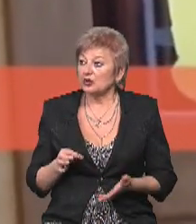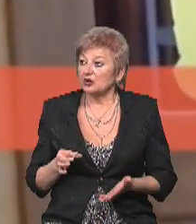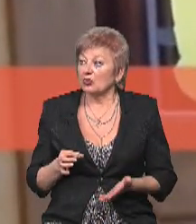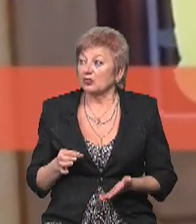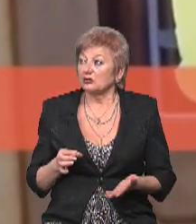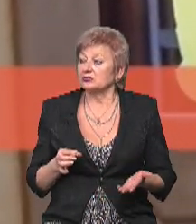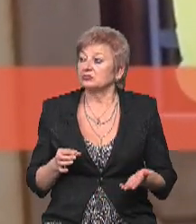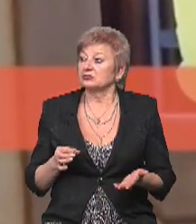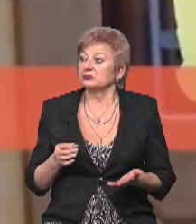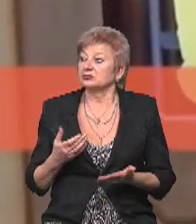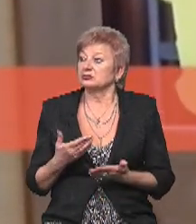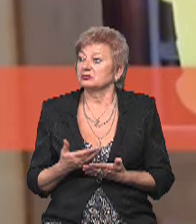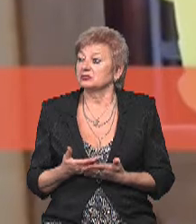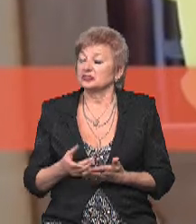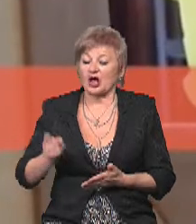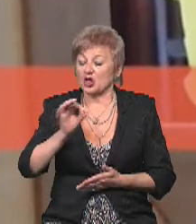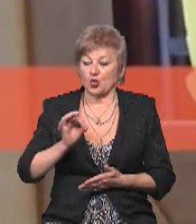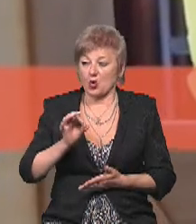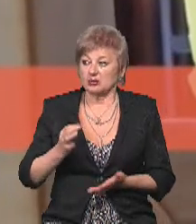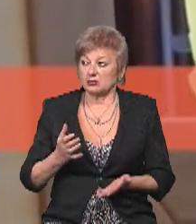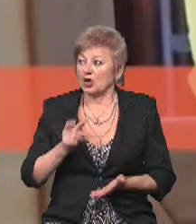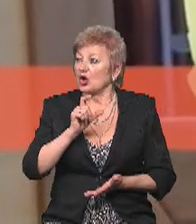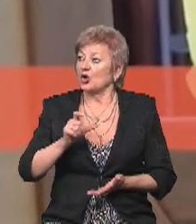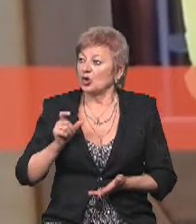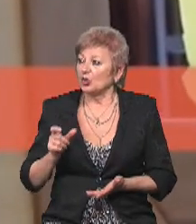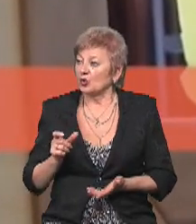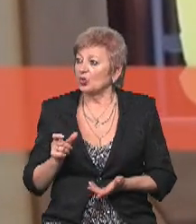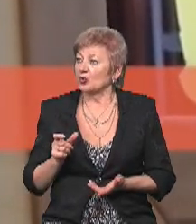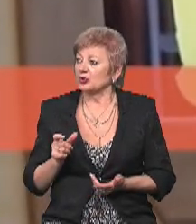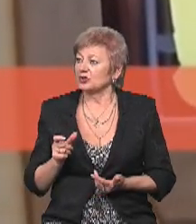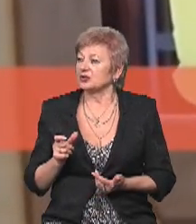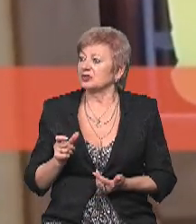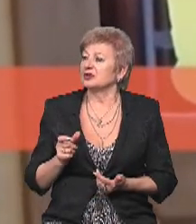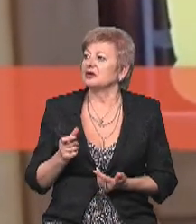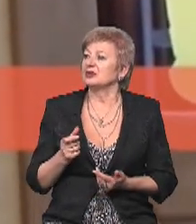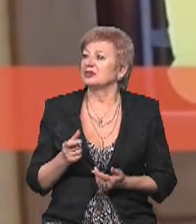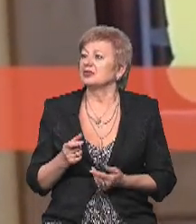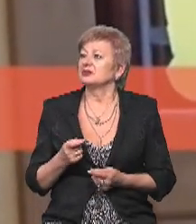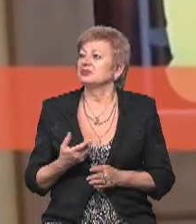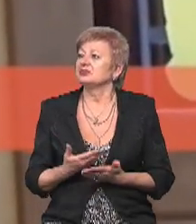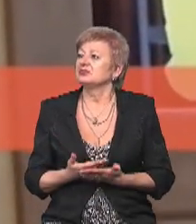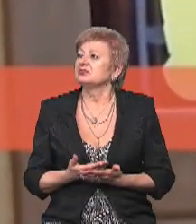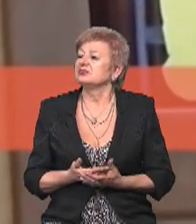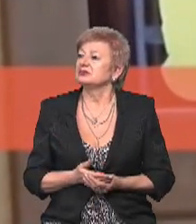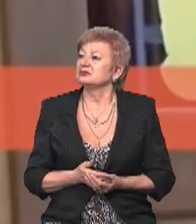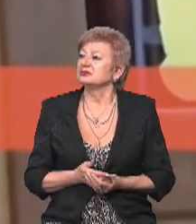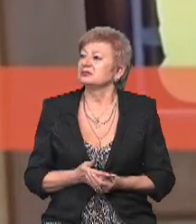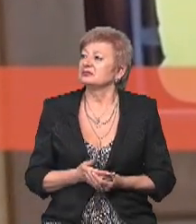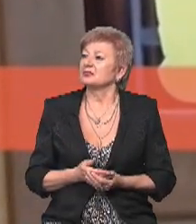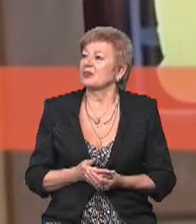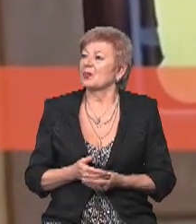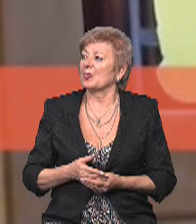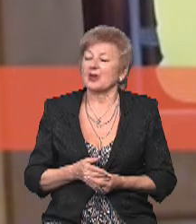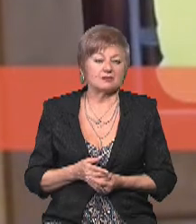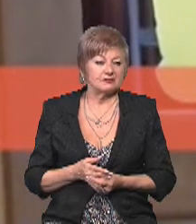не реагують, не реагують. Люди переважно не можуть зрозуміти, в державі є закон, чи є на правоохоронні органи, чи постанови